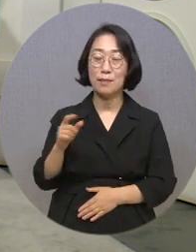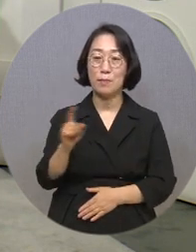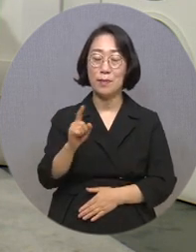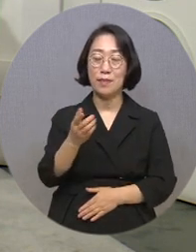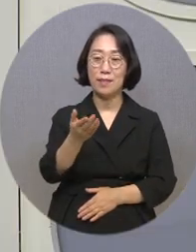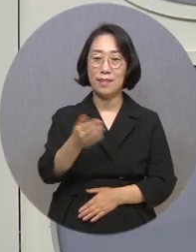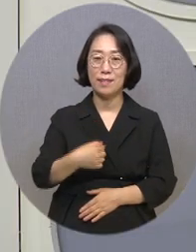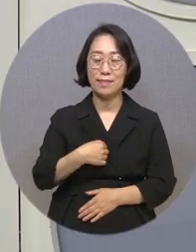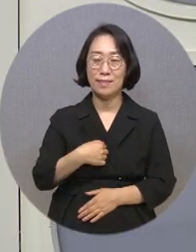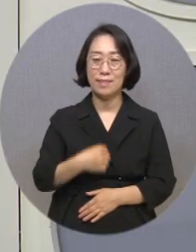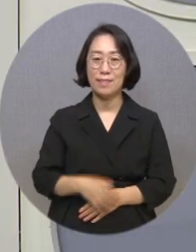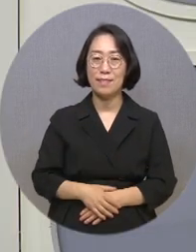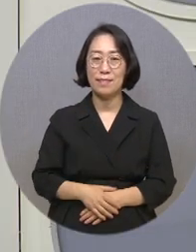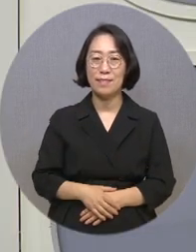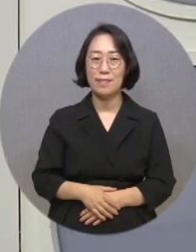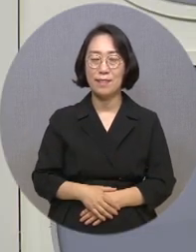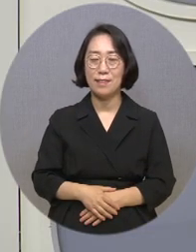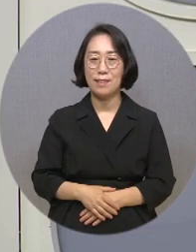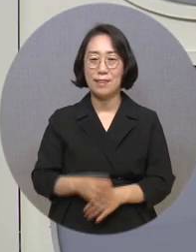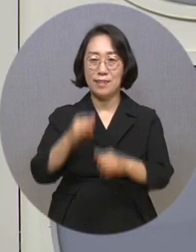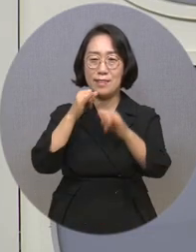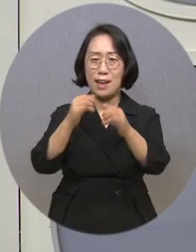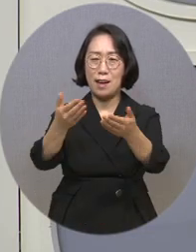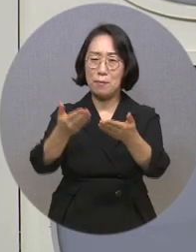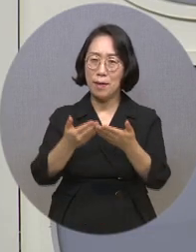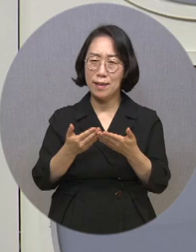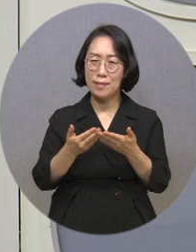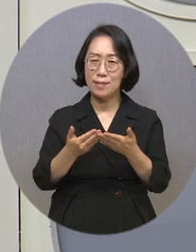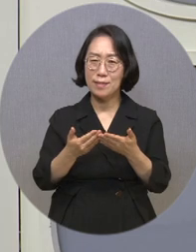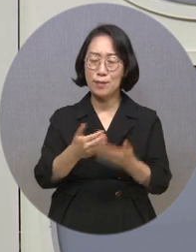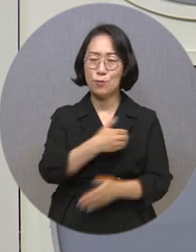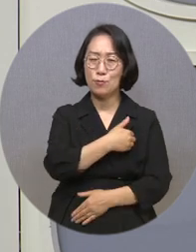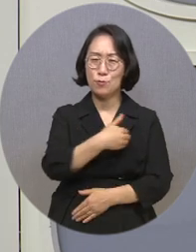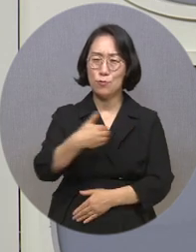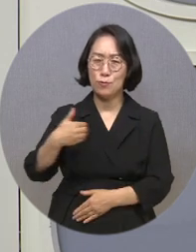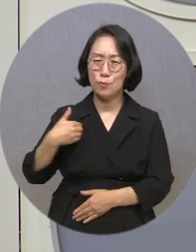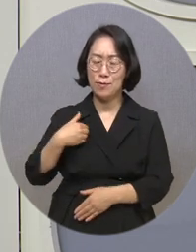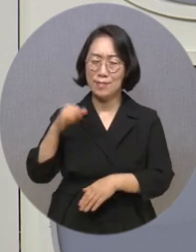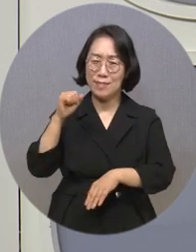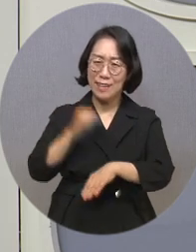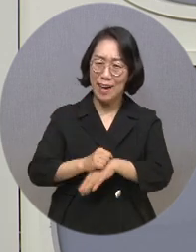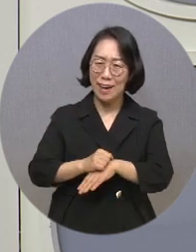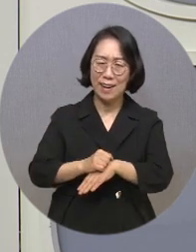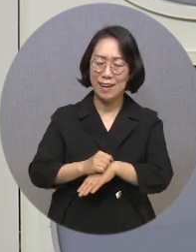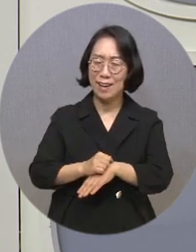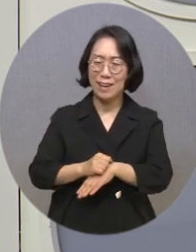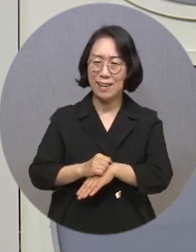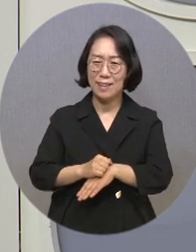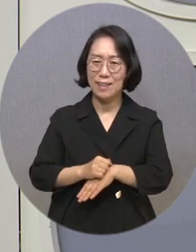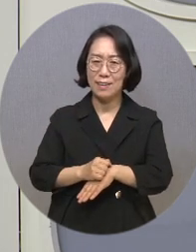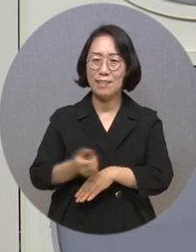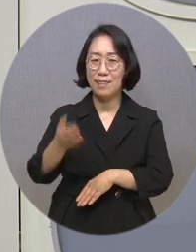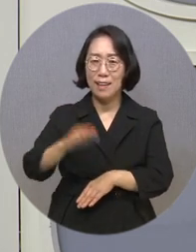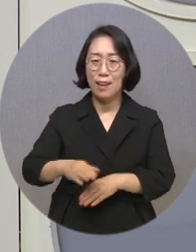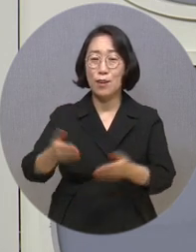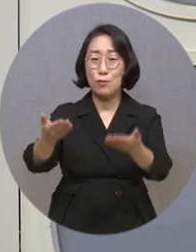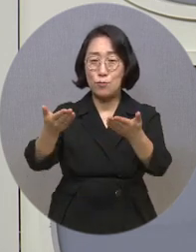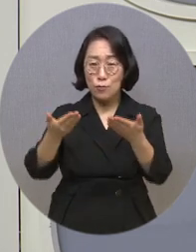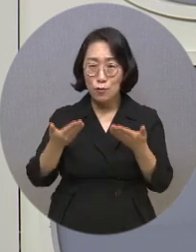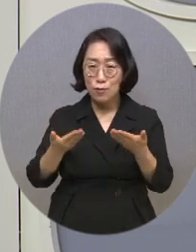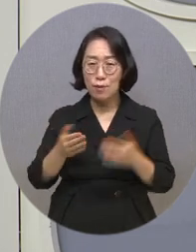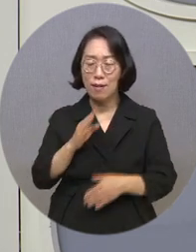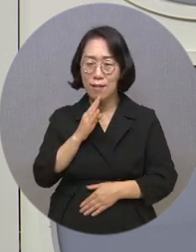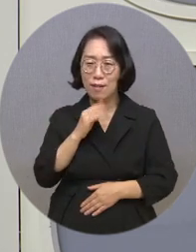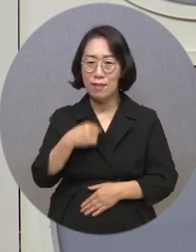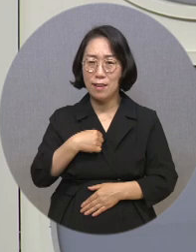하십니까? 근데 사실은 제가 상 받을 만큼 좋은 일을 한 건 아닌데 그 상을 주셔서 진짜 이